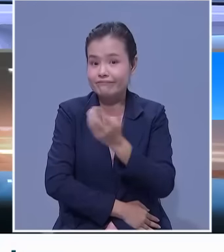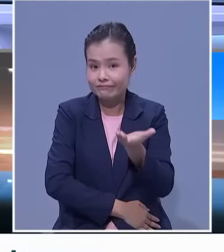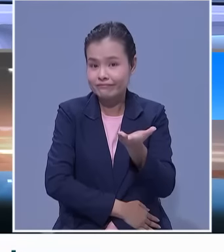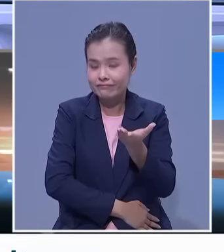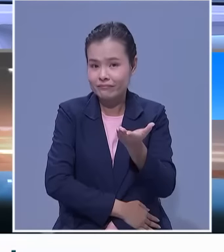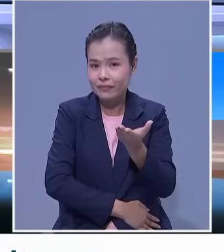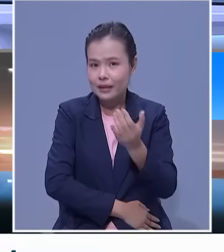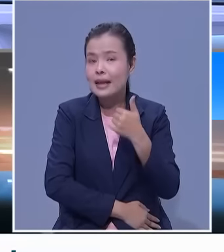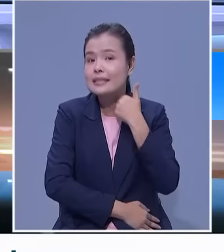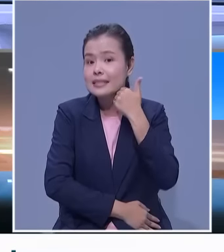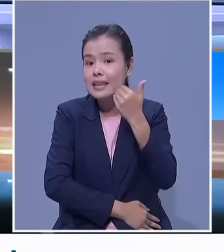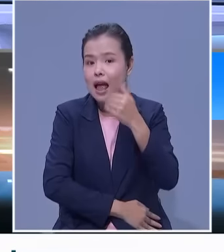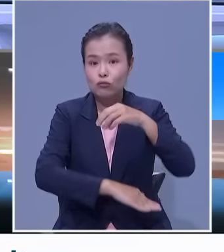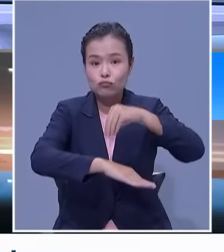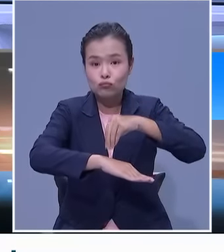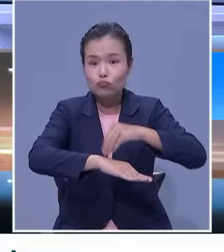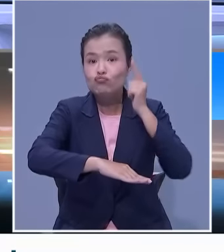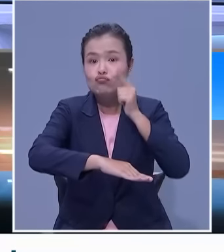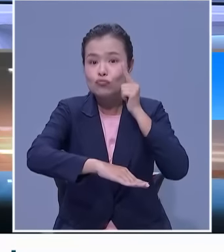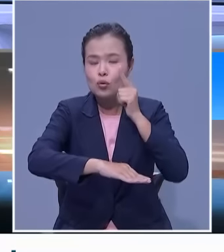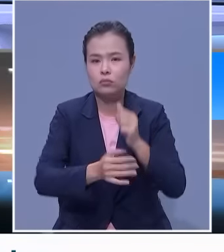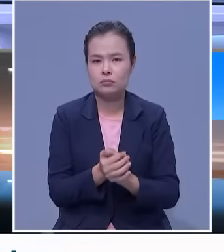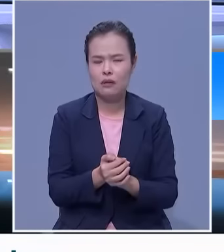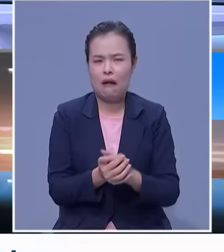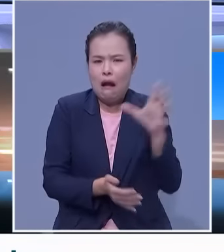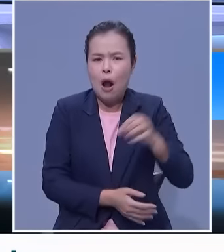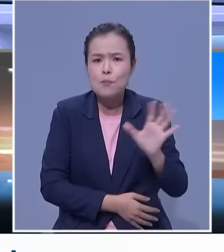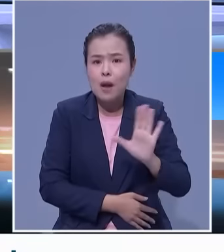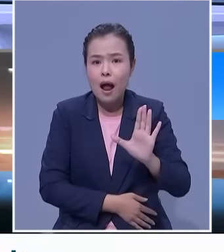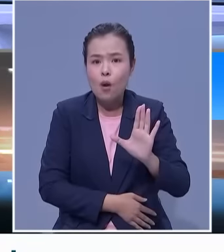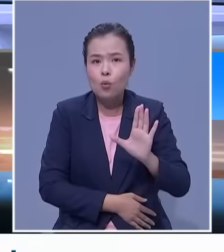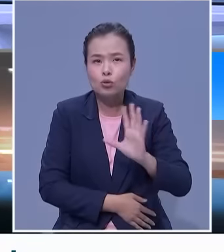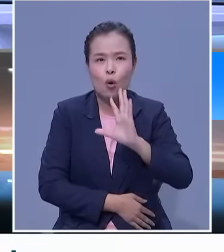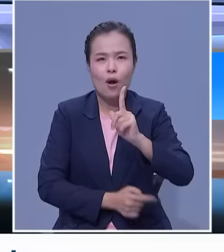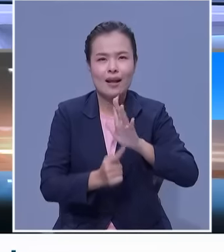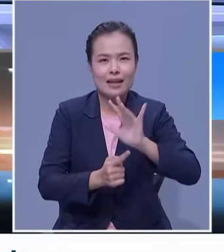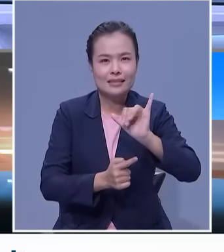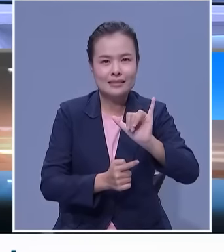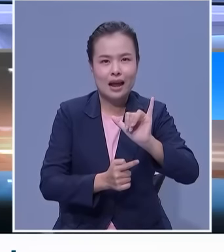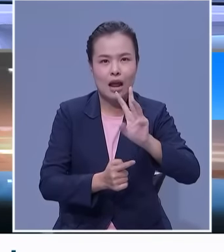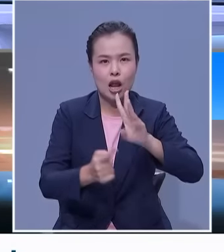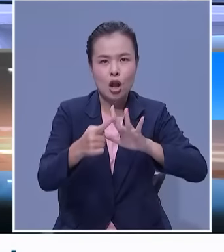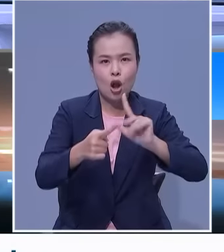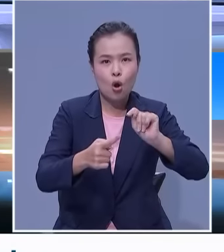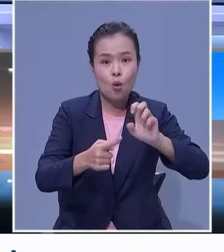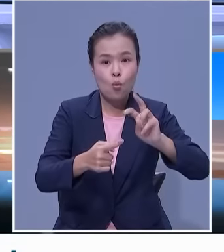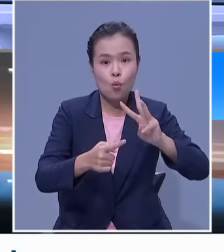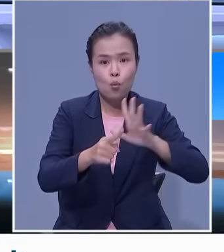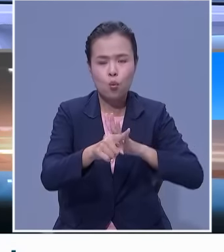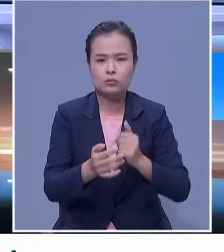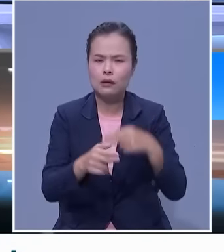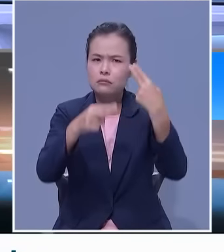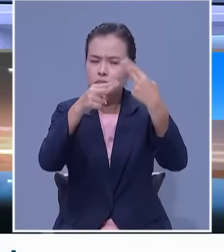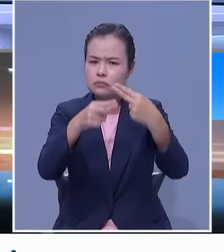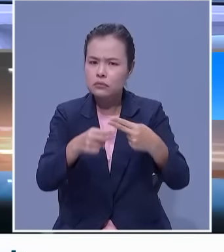ก็ได้ยินเสียงลุงป้อมอยู่นะลุงป้อมบอกว่าร้อยเอกธรรมนัสเนี่ยพรรค่วมเไม่เอาเดี๋ยวเอาคุณชัยวุฒิขึ้นมาแทนซึ่งพอไปไล่เรียงรายชื่อด้านในเอ๊ะ